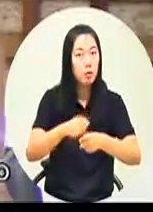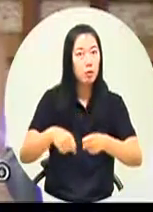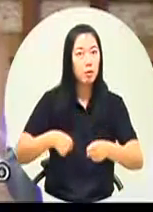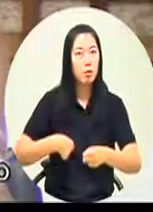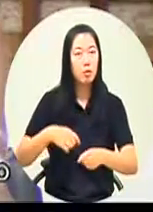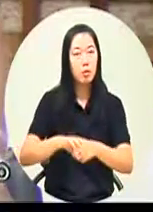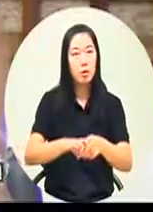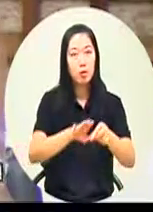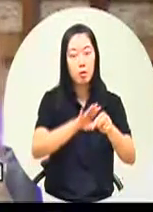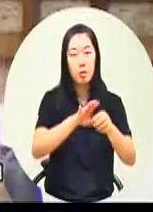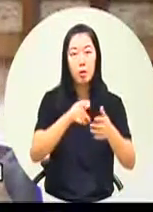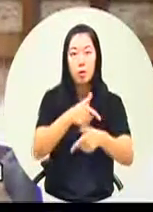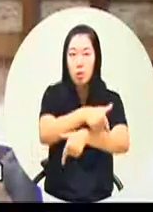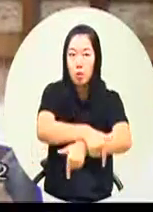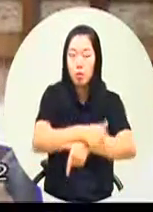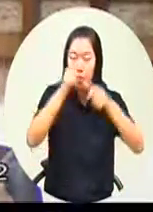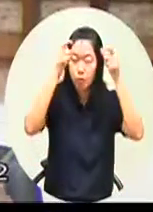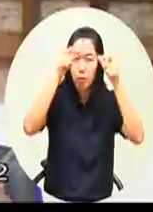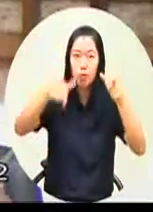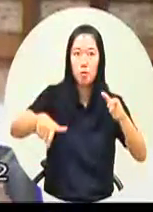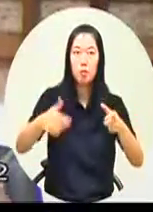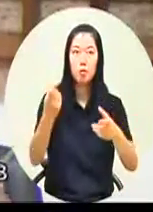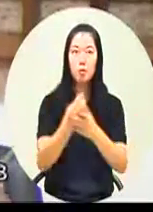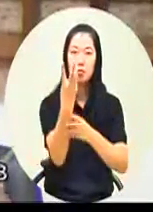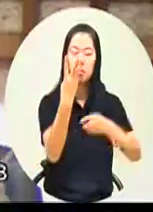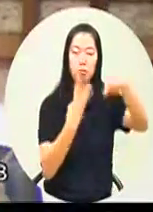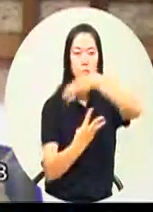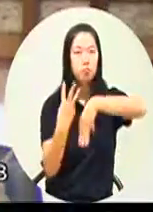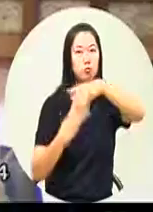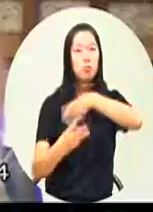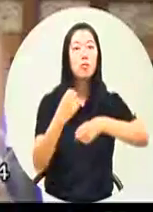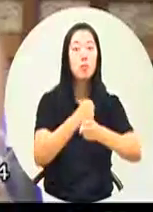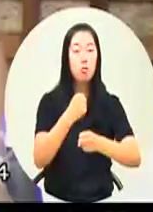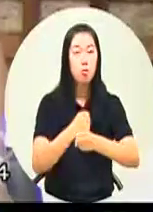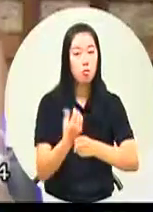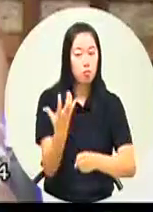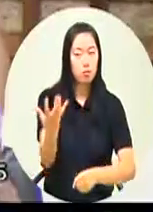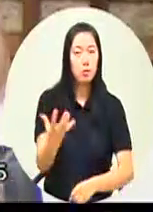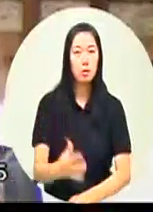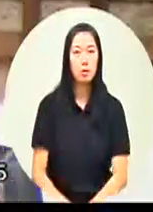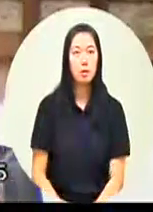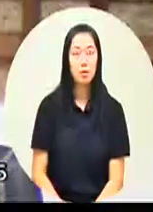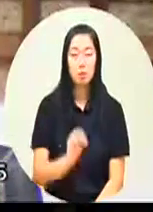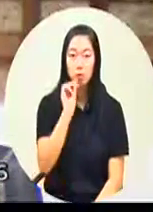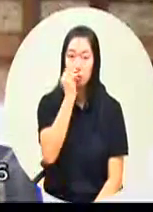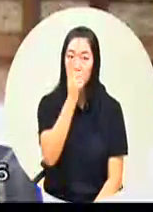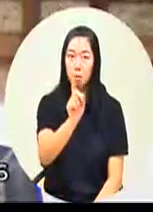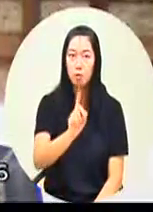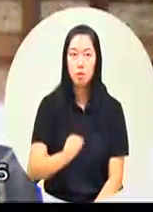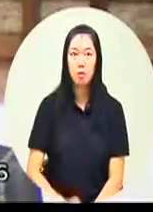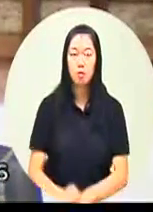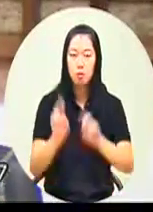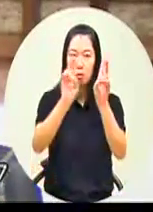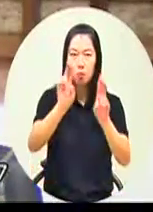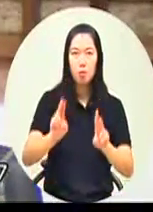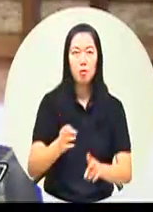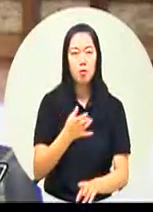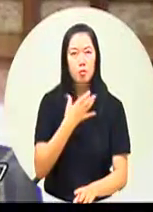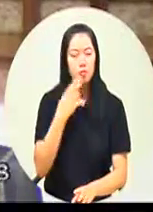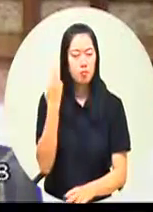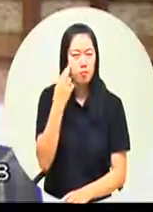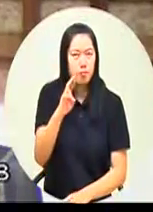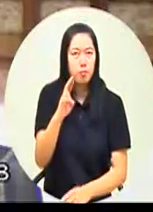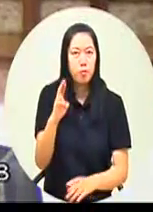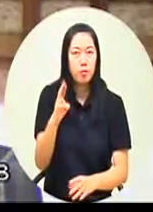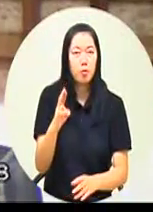雄的部分都是轮三班制的公司比较多，尤其一些电力的大用户或者是一些